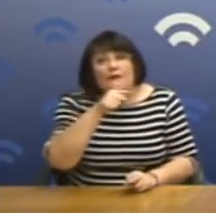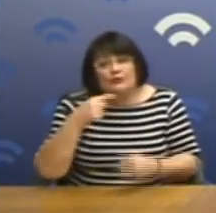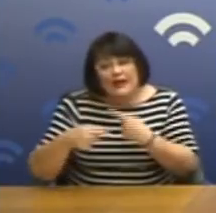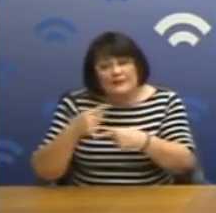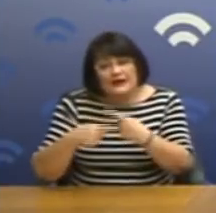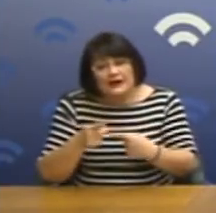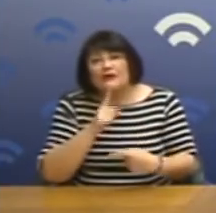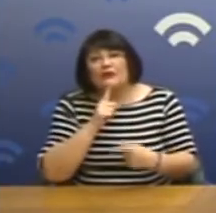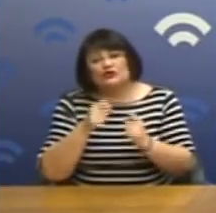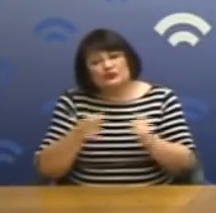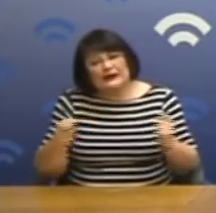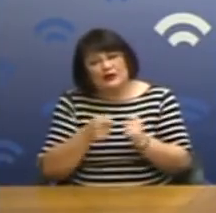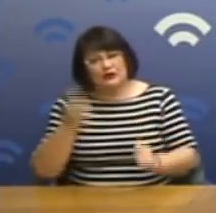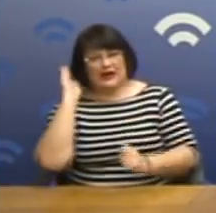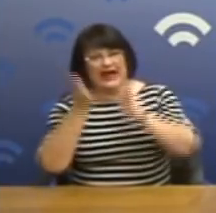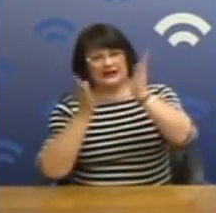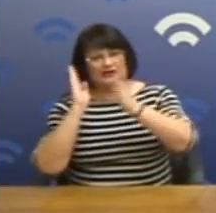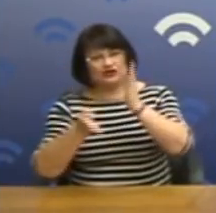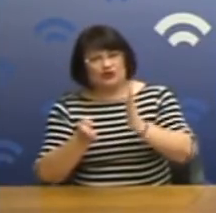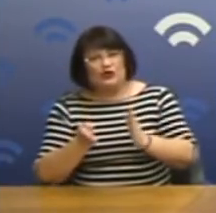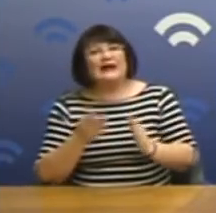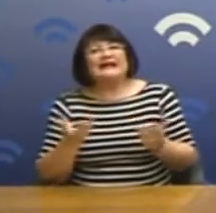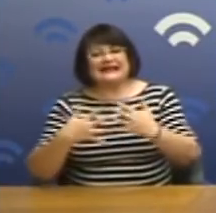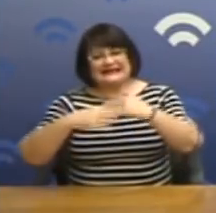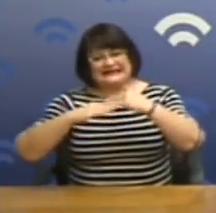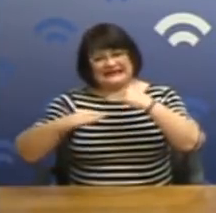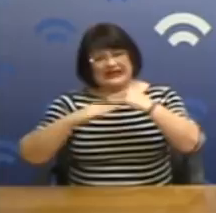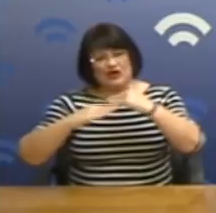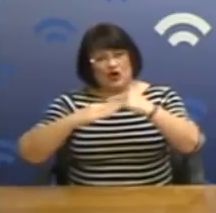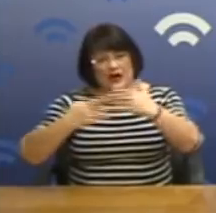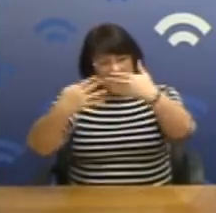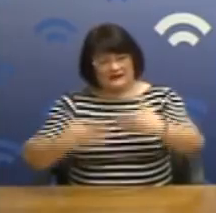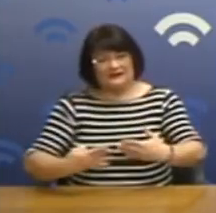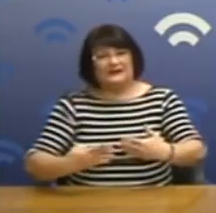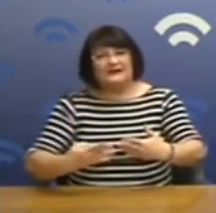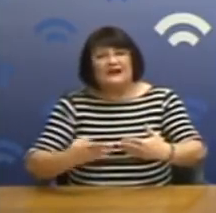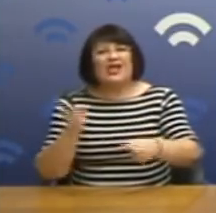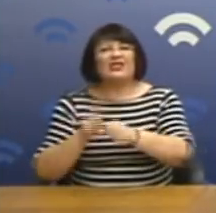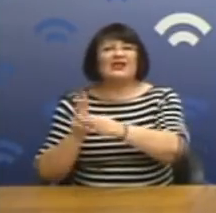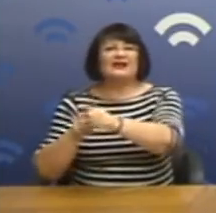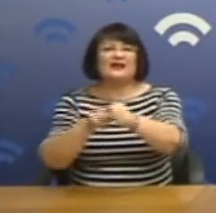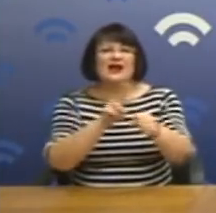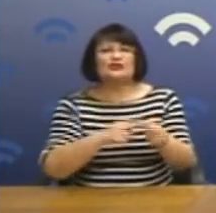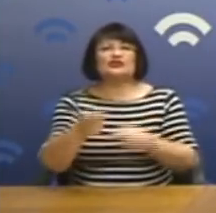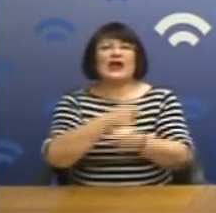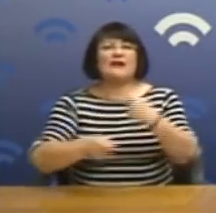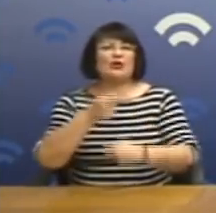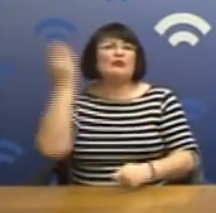μέτρα αυξάνουν μόνο τους θανάτους στα σύνορα, αυξάνουν μόνο τις ταρίφες των